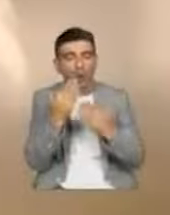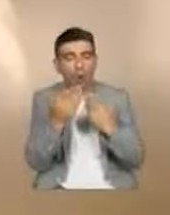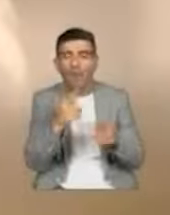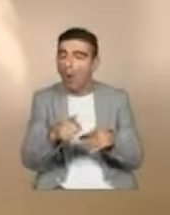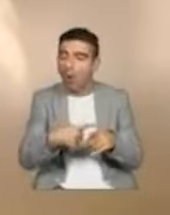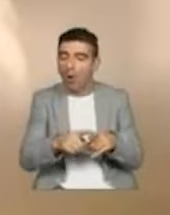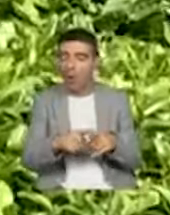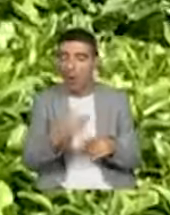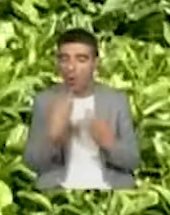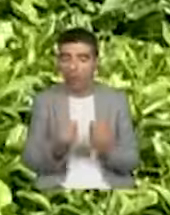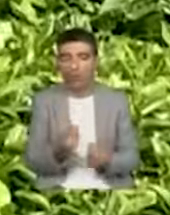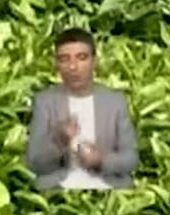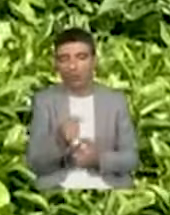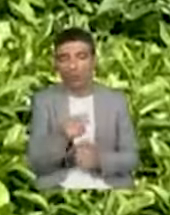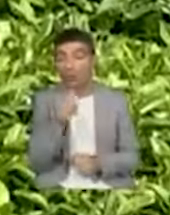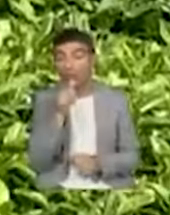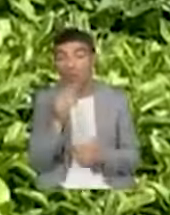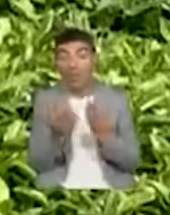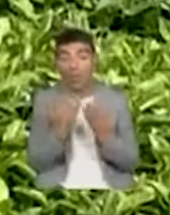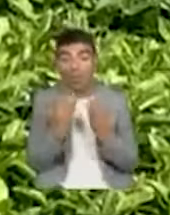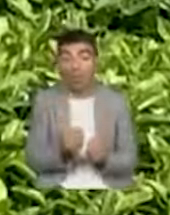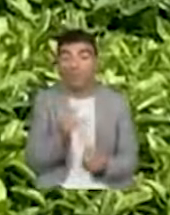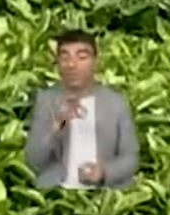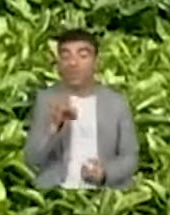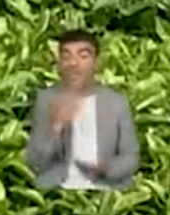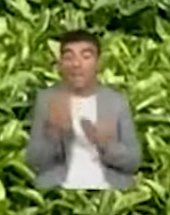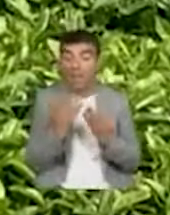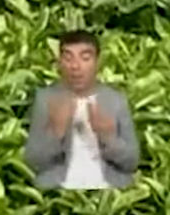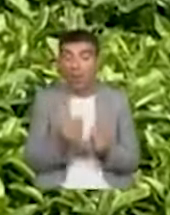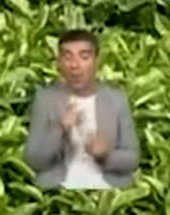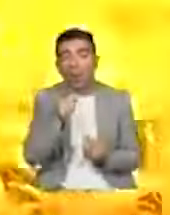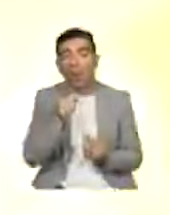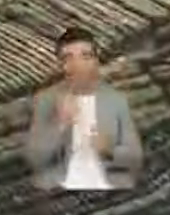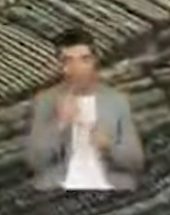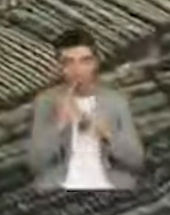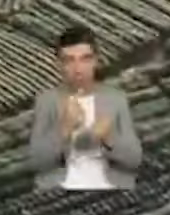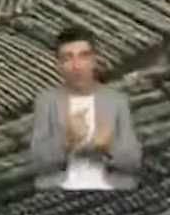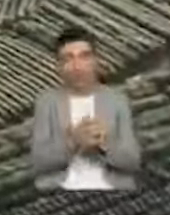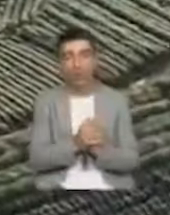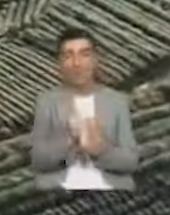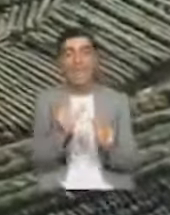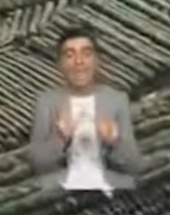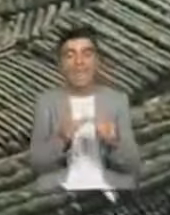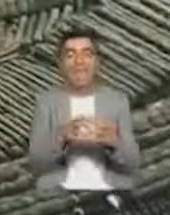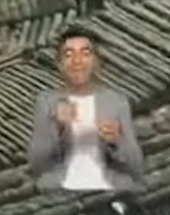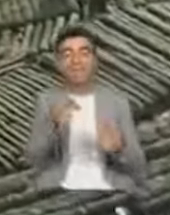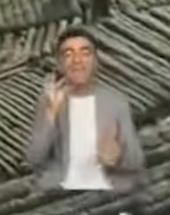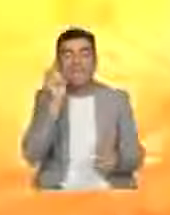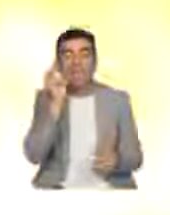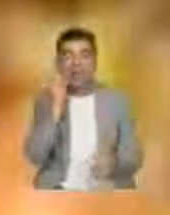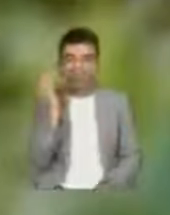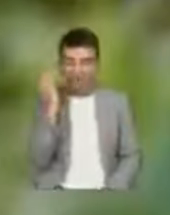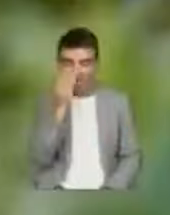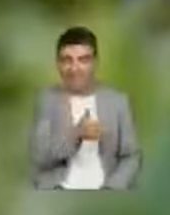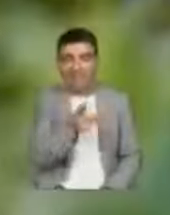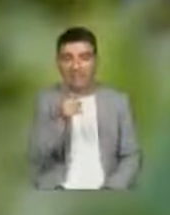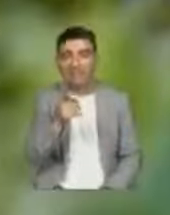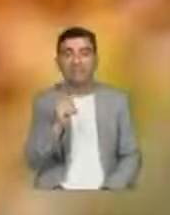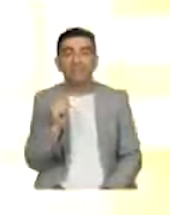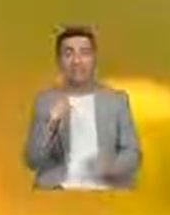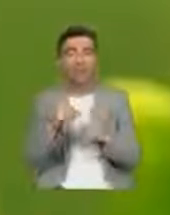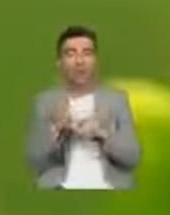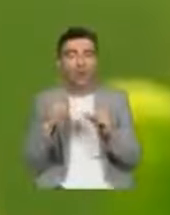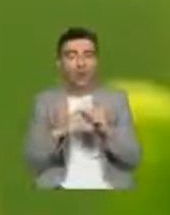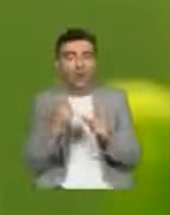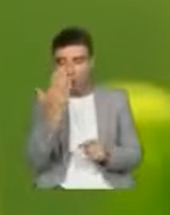Sohbetlerimize ortak oluyor. Suyu nasıl olmalıdır, çayı nasıl olmalıdır ondan bahsedeceğiz. Ekibimiz Giresun'a gitti. Doğu